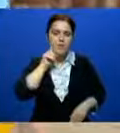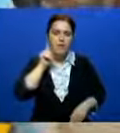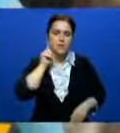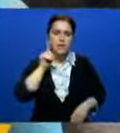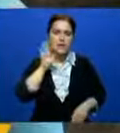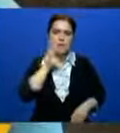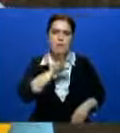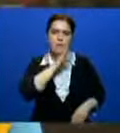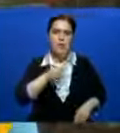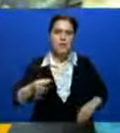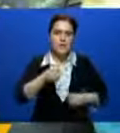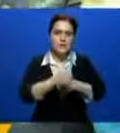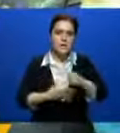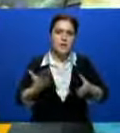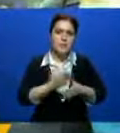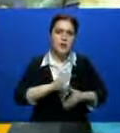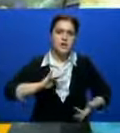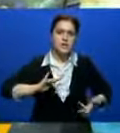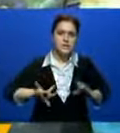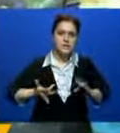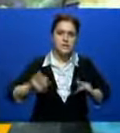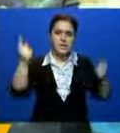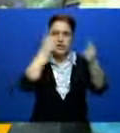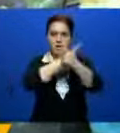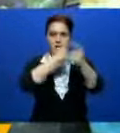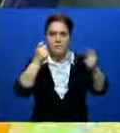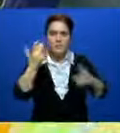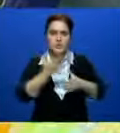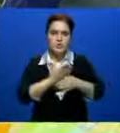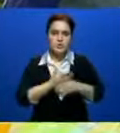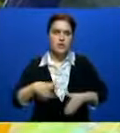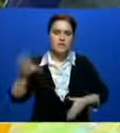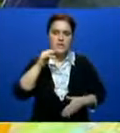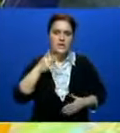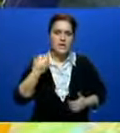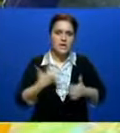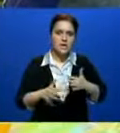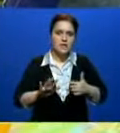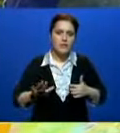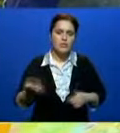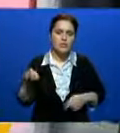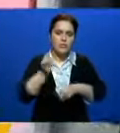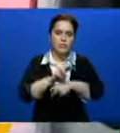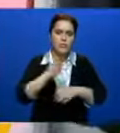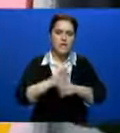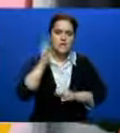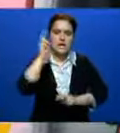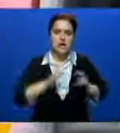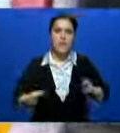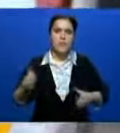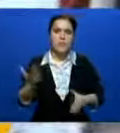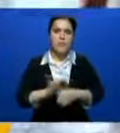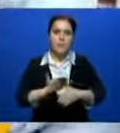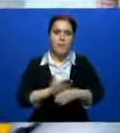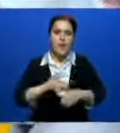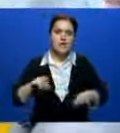областного центра при помощи соцсетей. Они кинули клич о помощи, и жители региона не остались равнодушными. Предприятия области